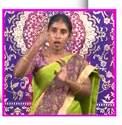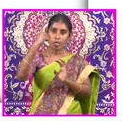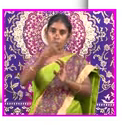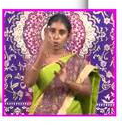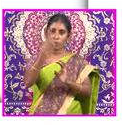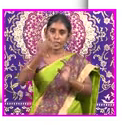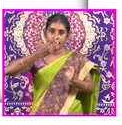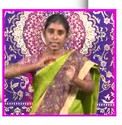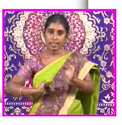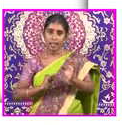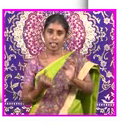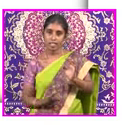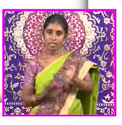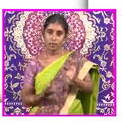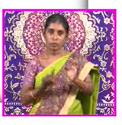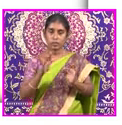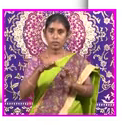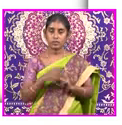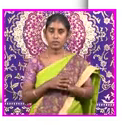வரை, தென் கோளார்த்தத்தில்